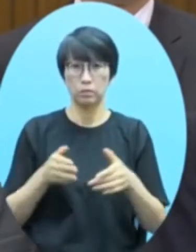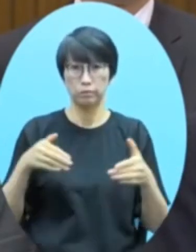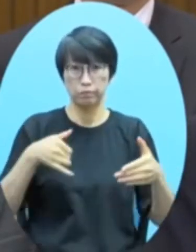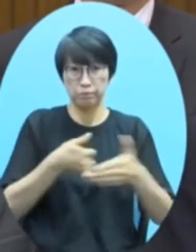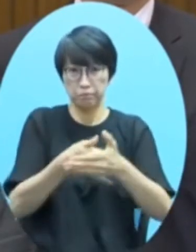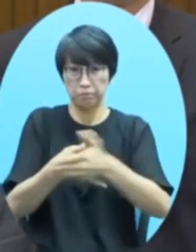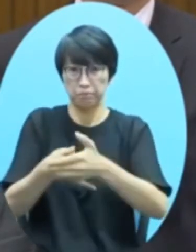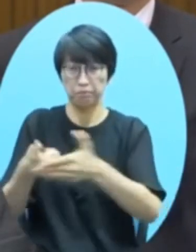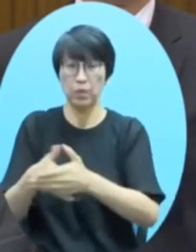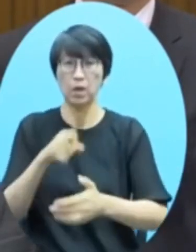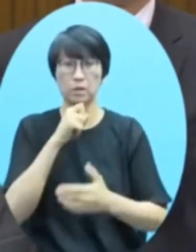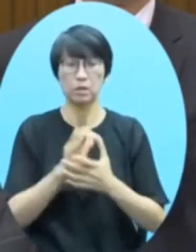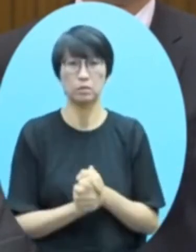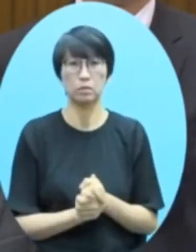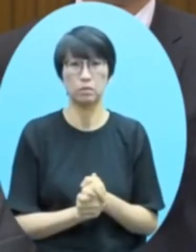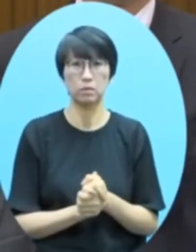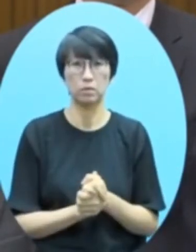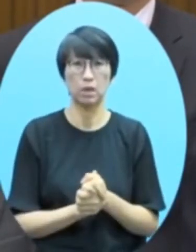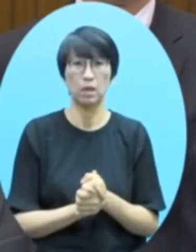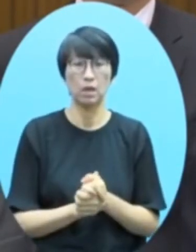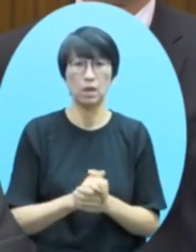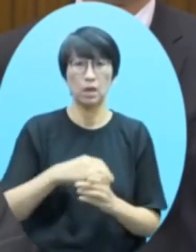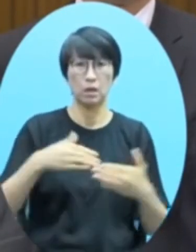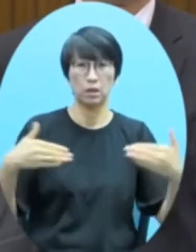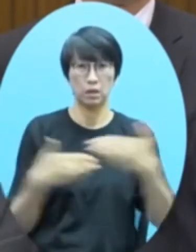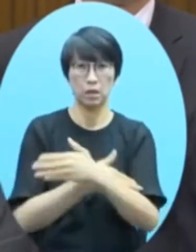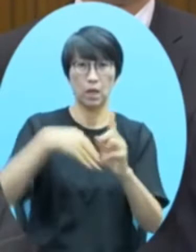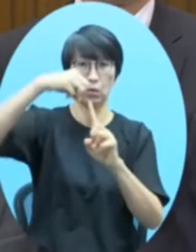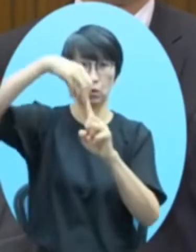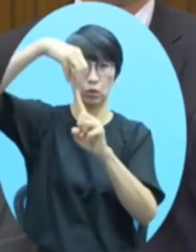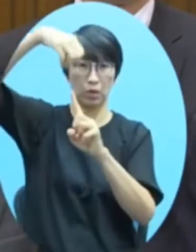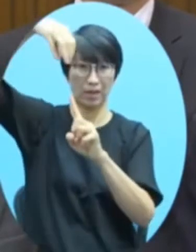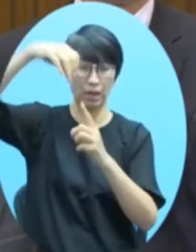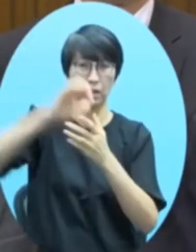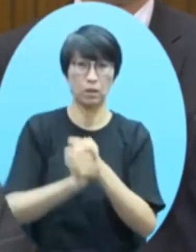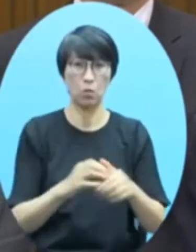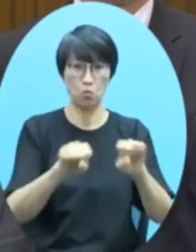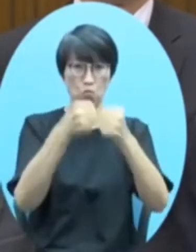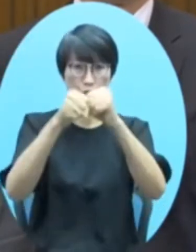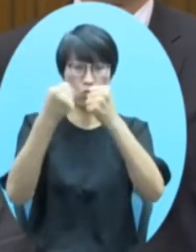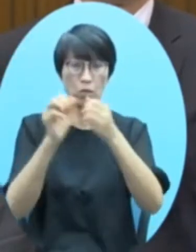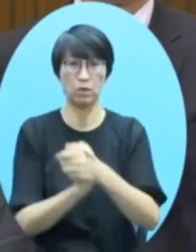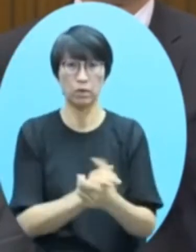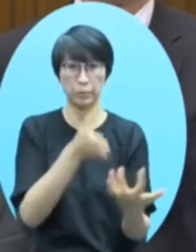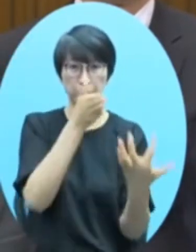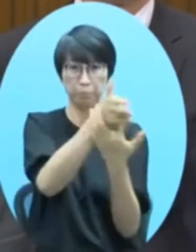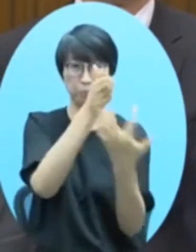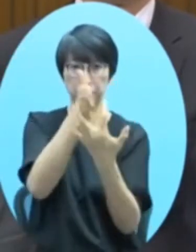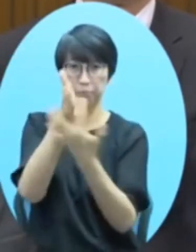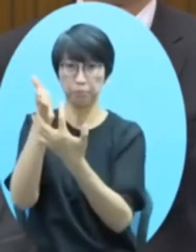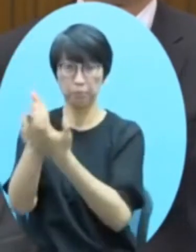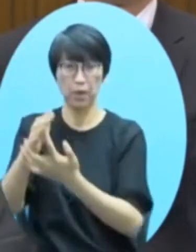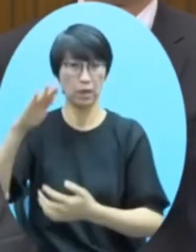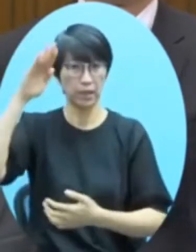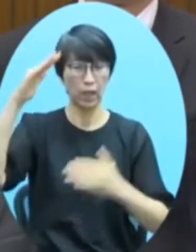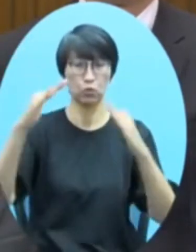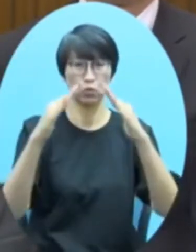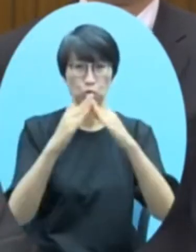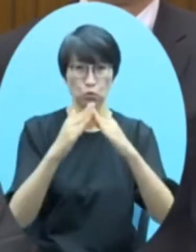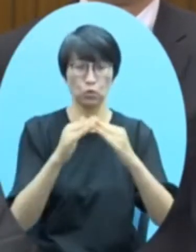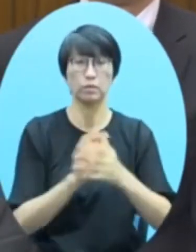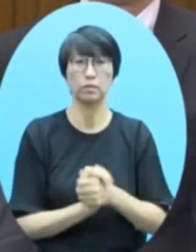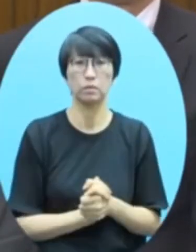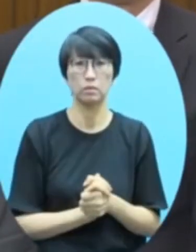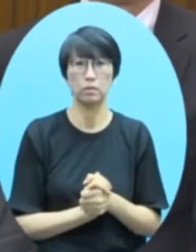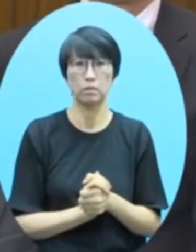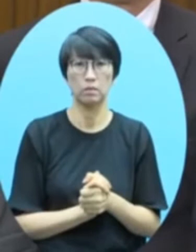截毀了很多的交通燈，圍堵和攻擊各區的警署，